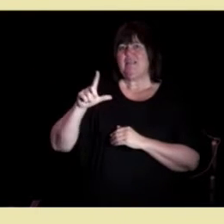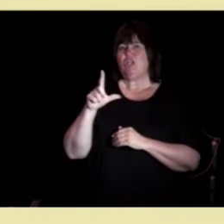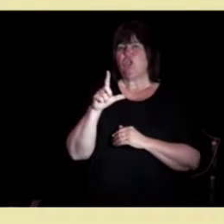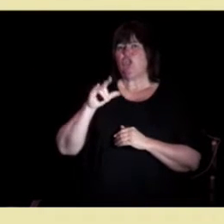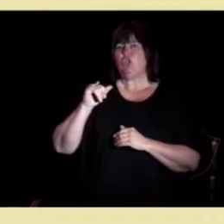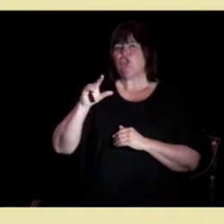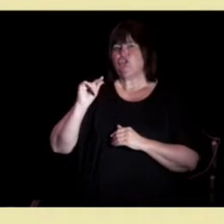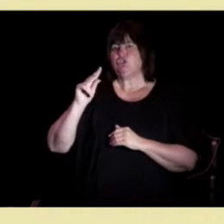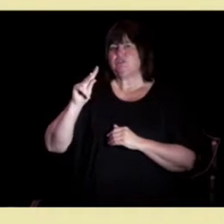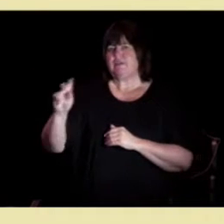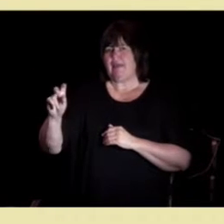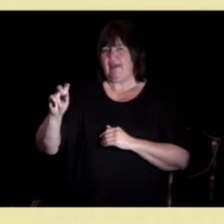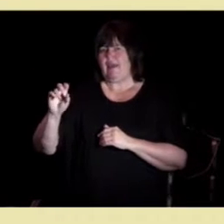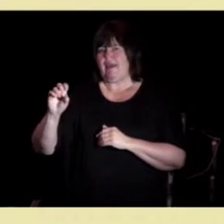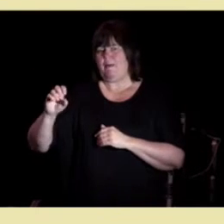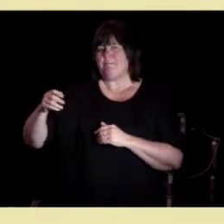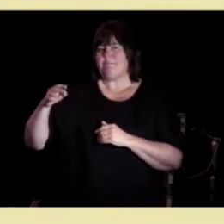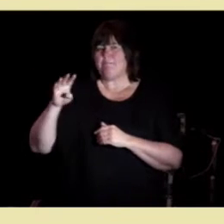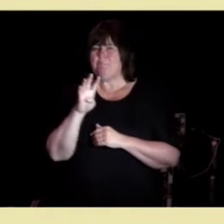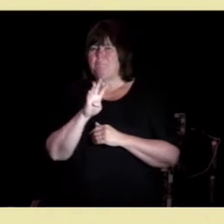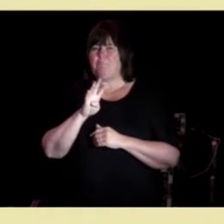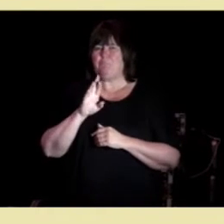i den grønne boksen.